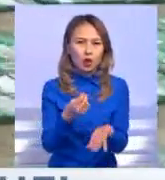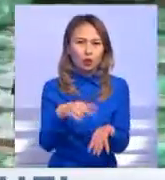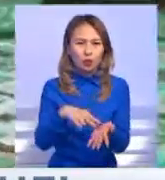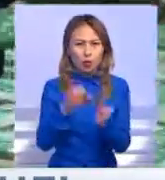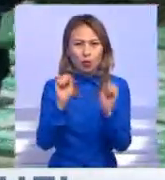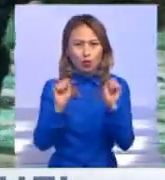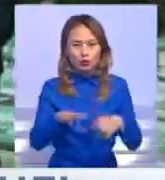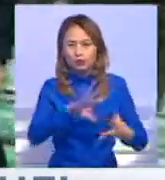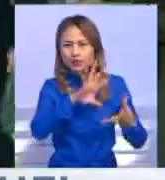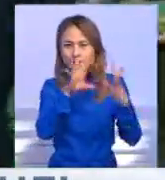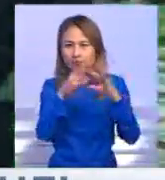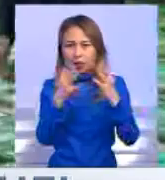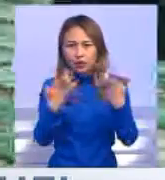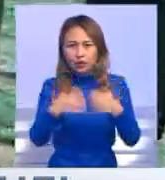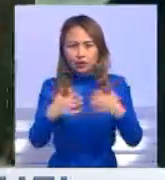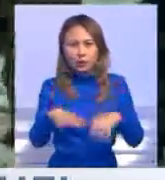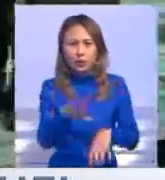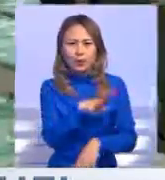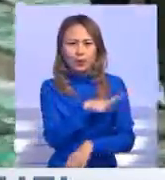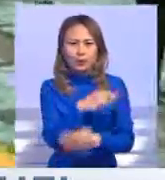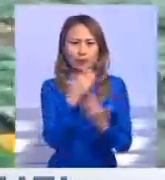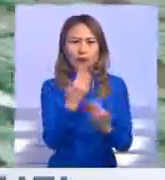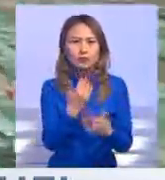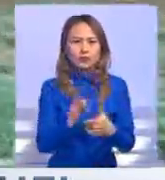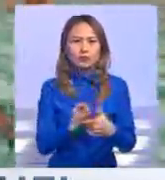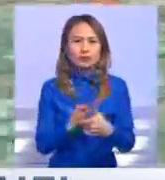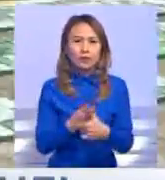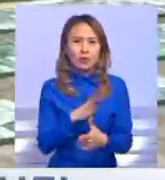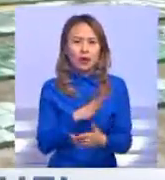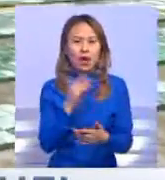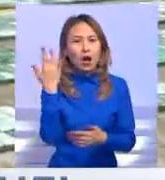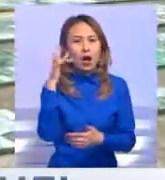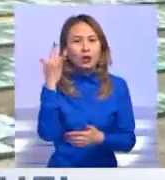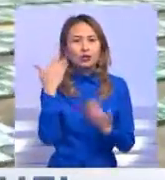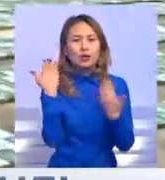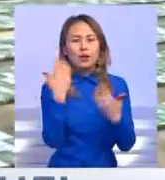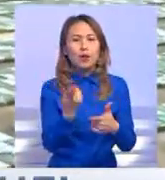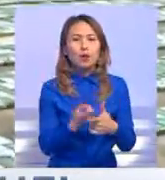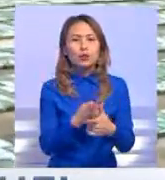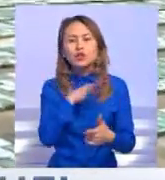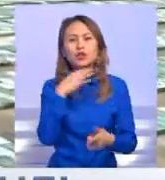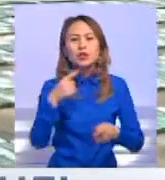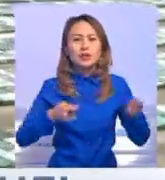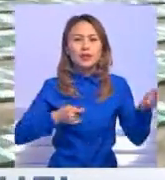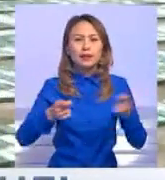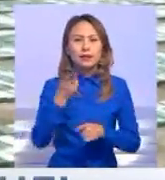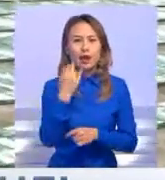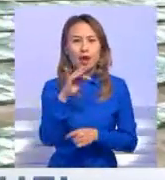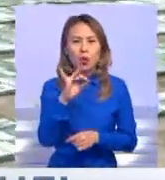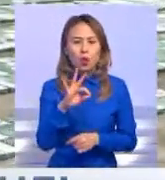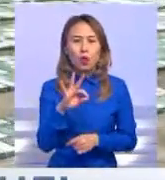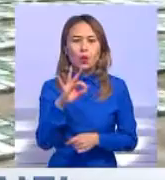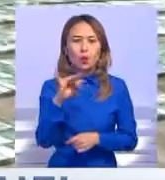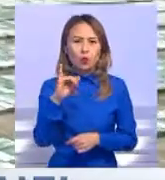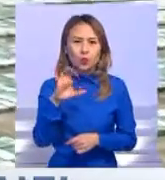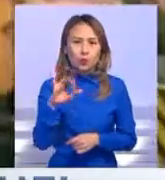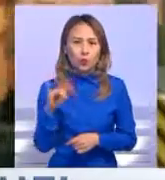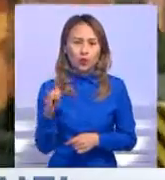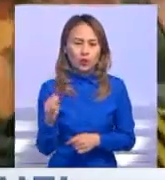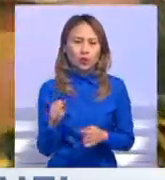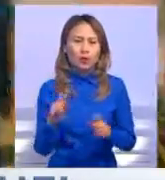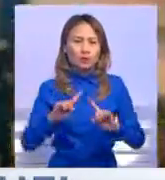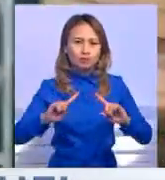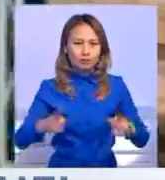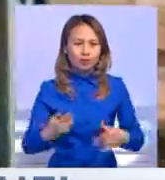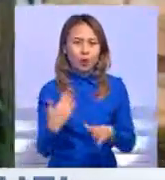аталатын Колумбиядағы қылмыстық бірлестікке тиесілі. Тіпті ақш тарапы оның жетекшісі Дайра Усуганы